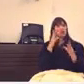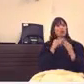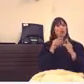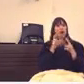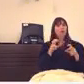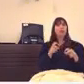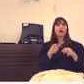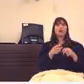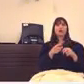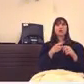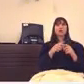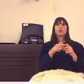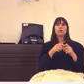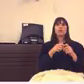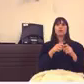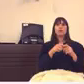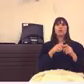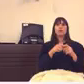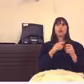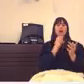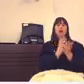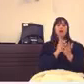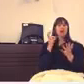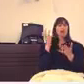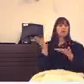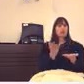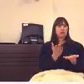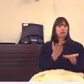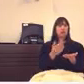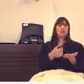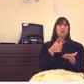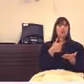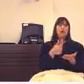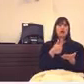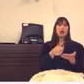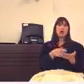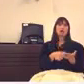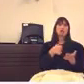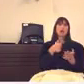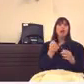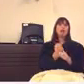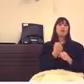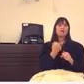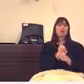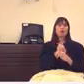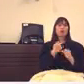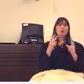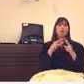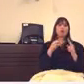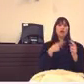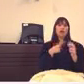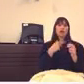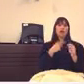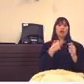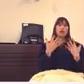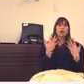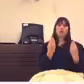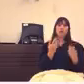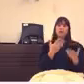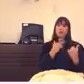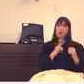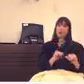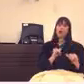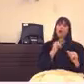קודם הגיעי לחיפה, קבעתי, זימנתי אותם, את המנכ"לית ואת מנהל התפעול לפגישה אצלי באווירה טובה